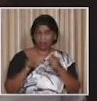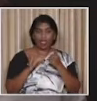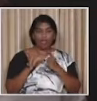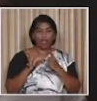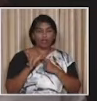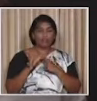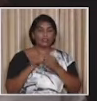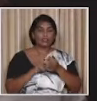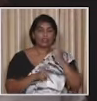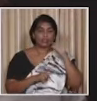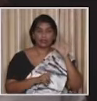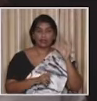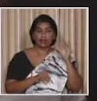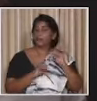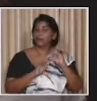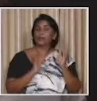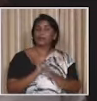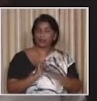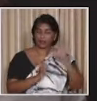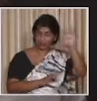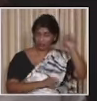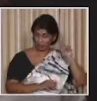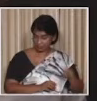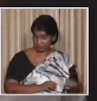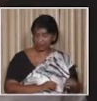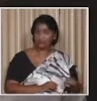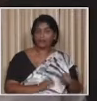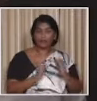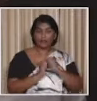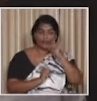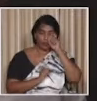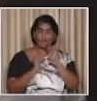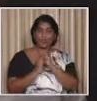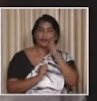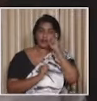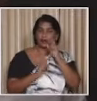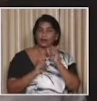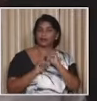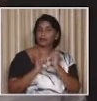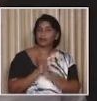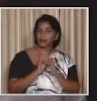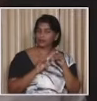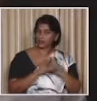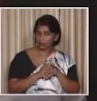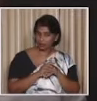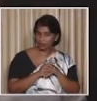මාසේ ජනාධිපතිවරයා හැටියට අගමැතිවරයා හැටියට වැඩ බලන අගමැතිවරයා හැටියට දිවුරුම් දීලා